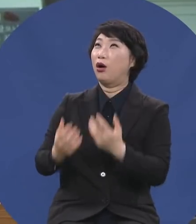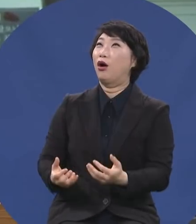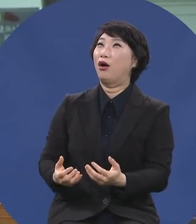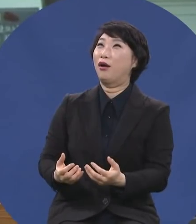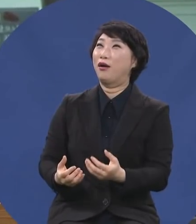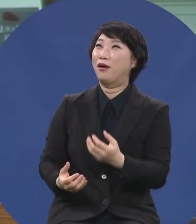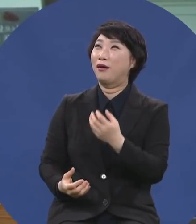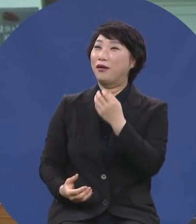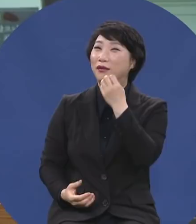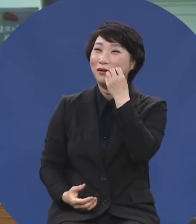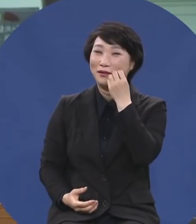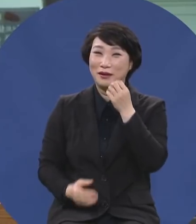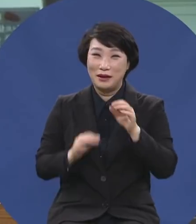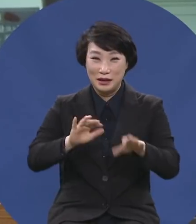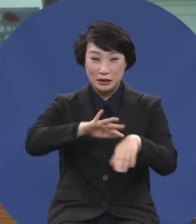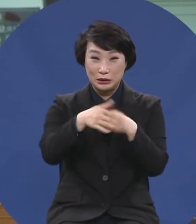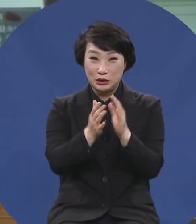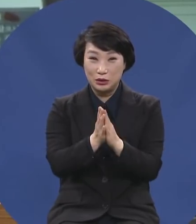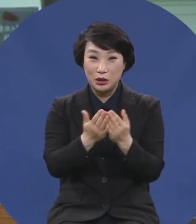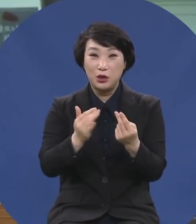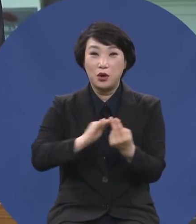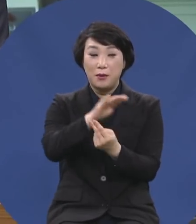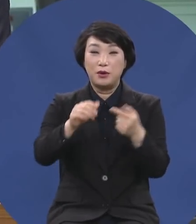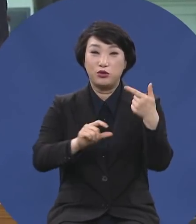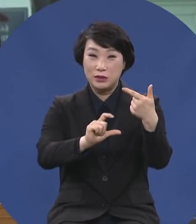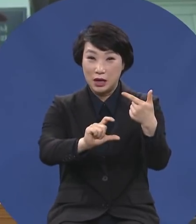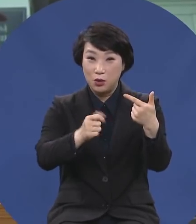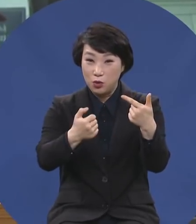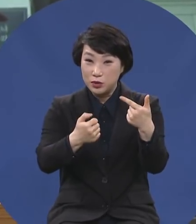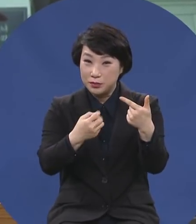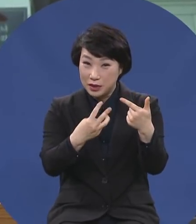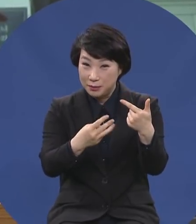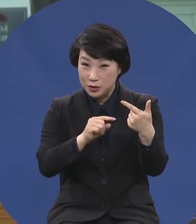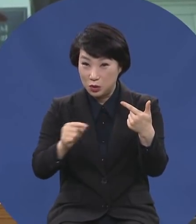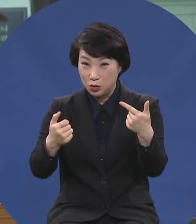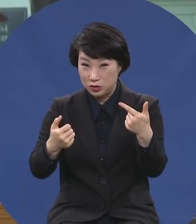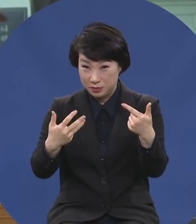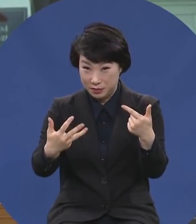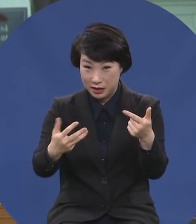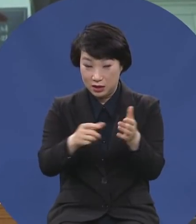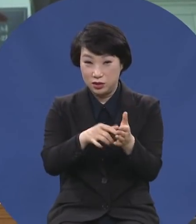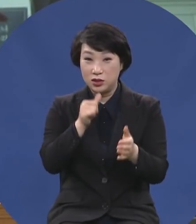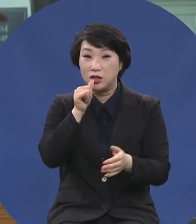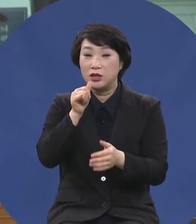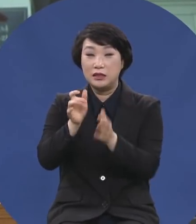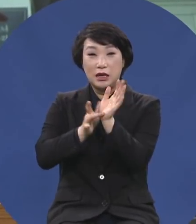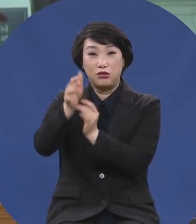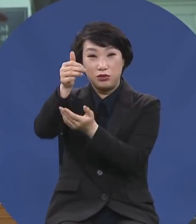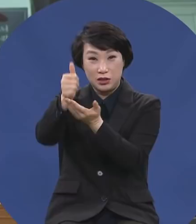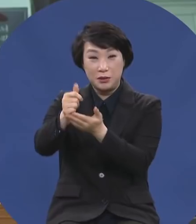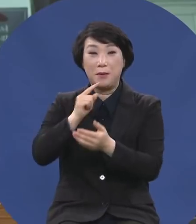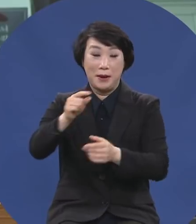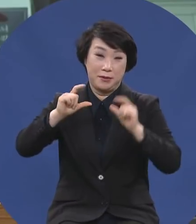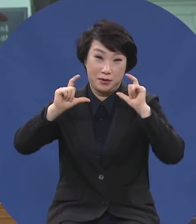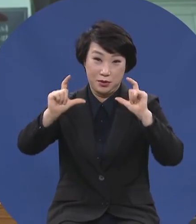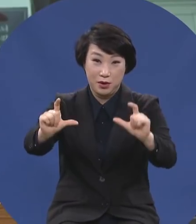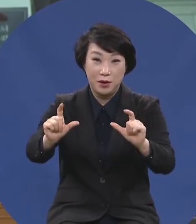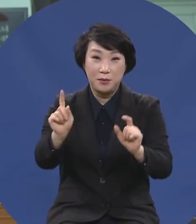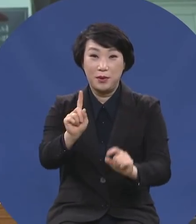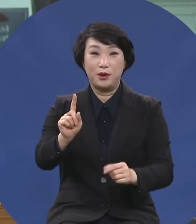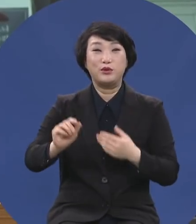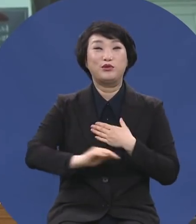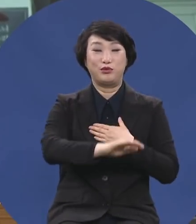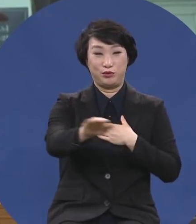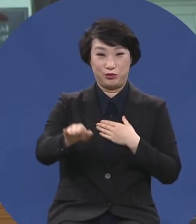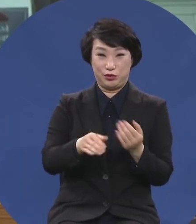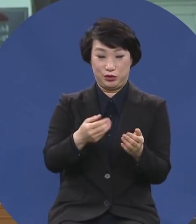사건이요. 요한복음 6장 53절 58절에 예수께서 이르시되